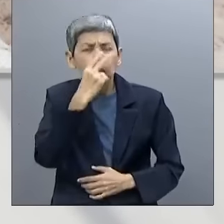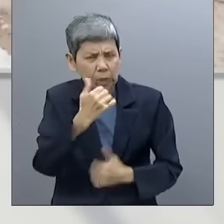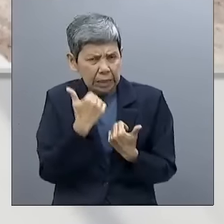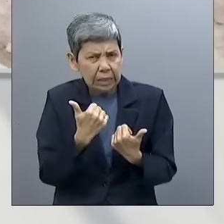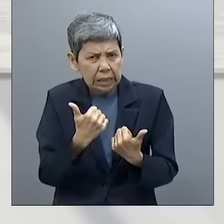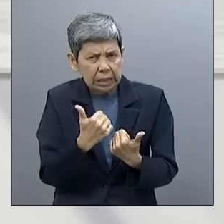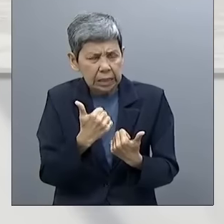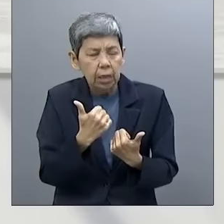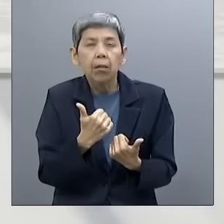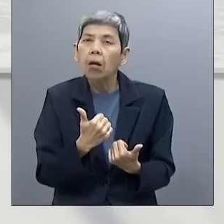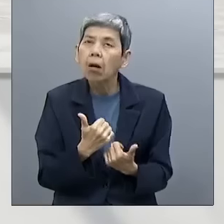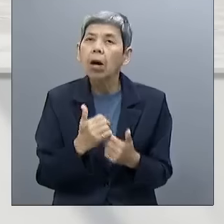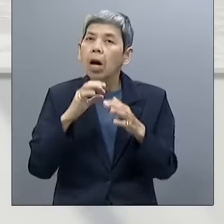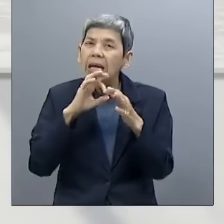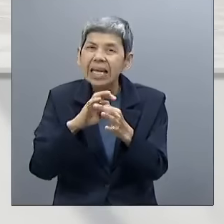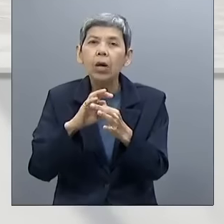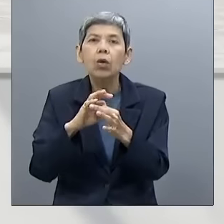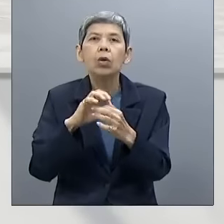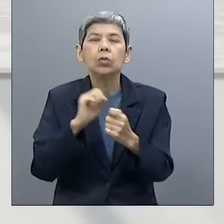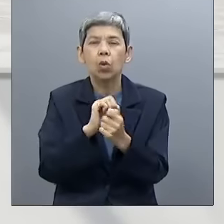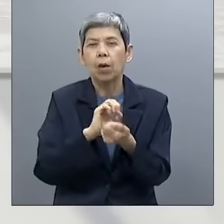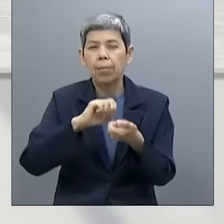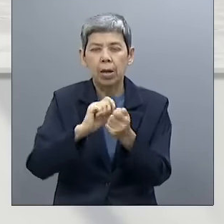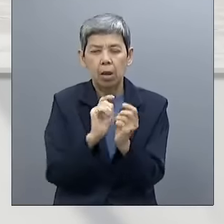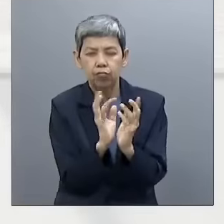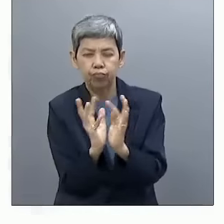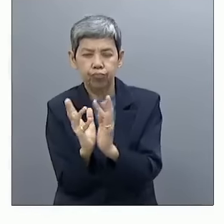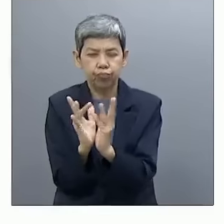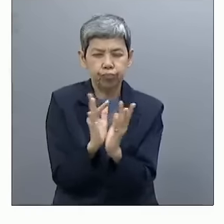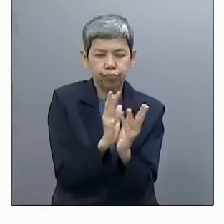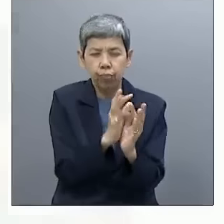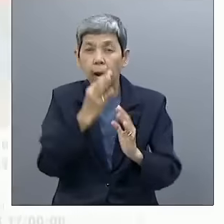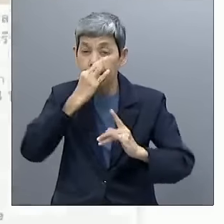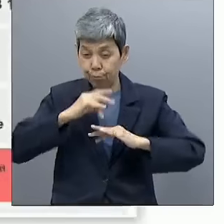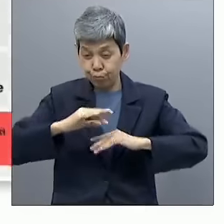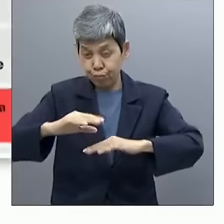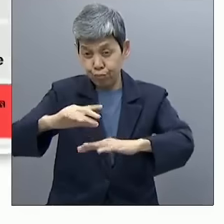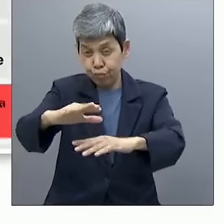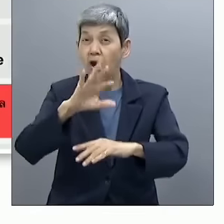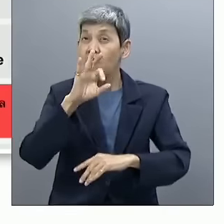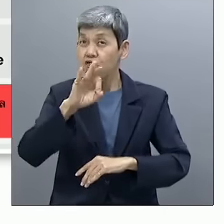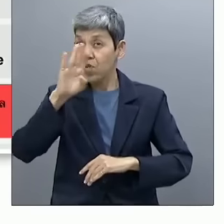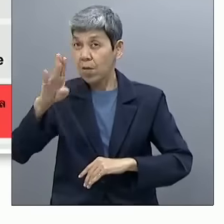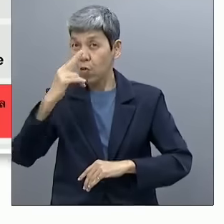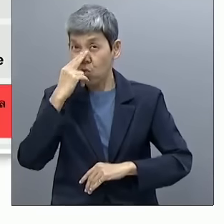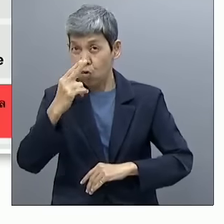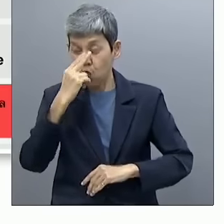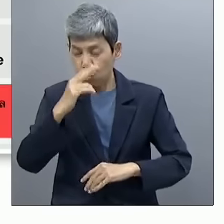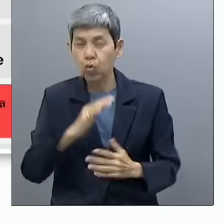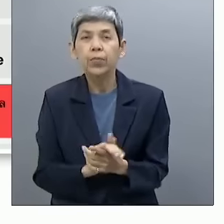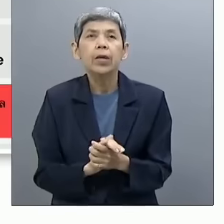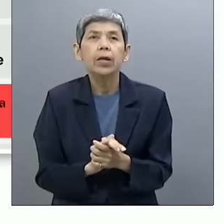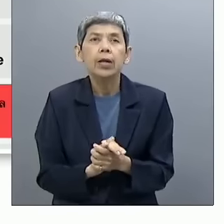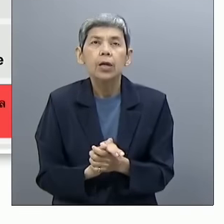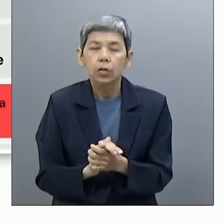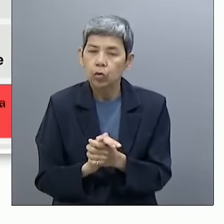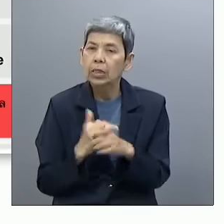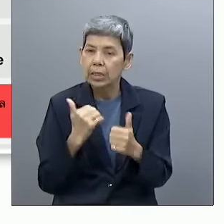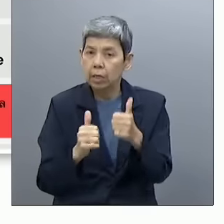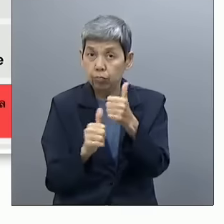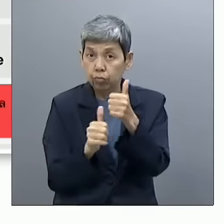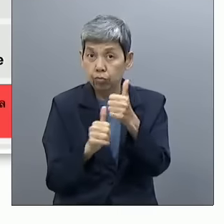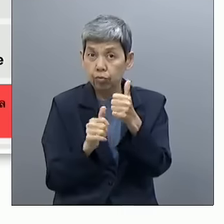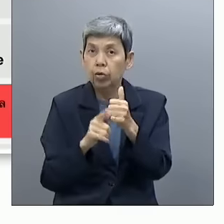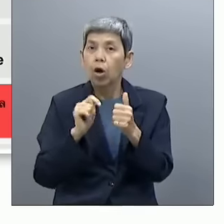เกิดขึ้นนั่นก็คือเรื่องของปะการังฟอกขาวนั่นเองค่ะถ้าไปดูจาก Facebookของศาสตราจารย์ทรทำผู้ช่วยศาสตราจารย์ทร